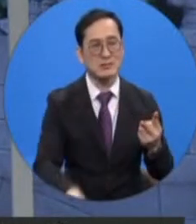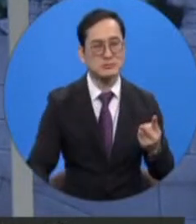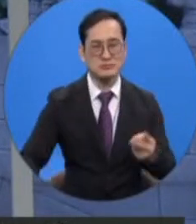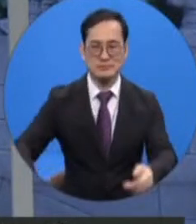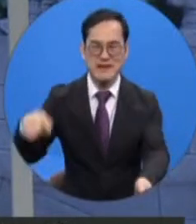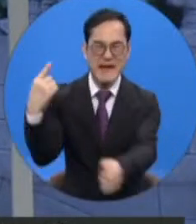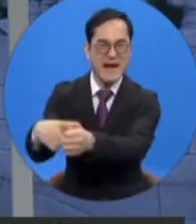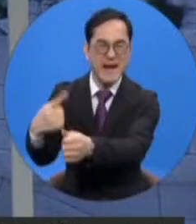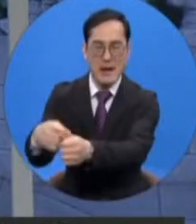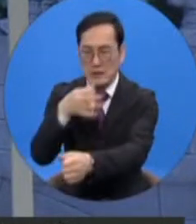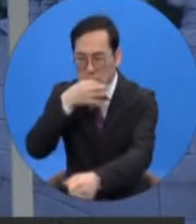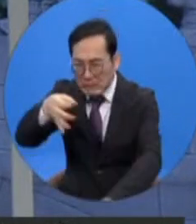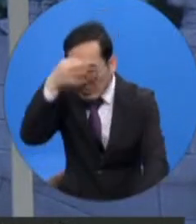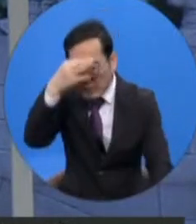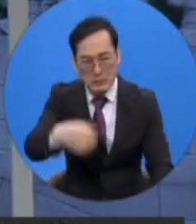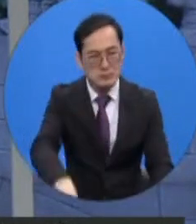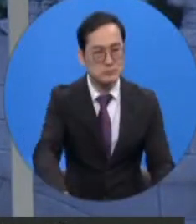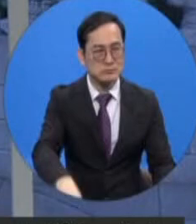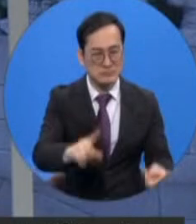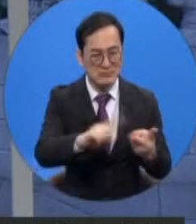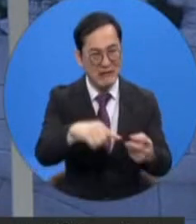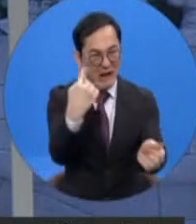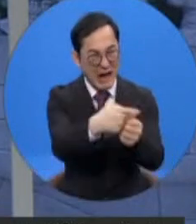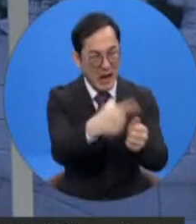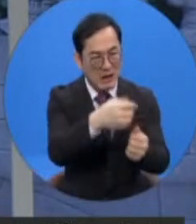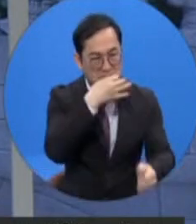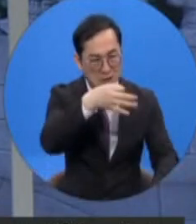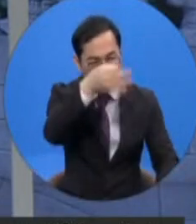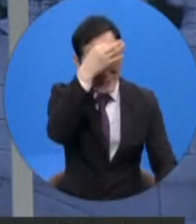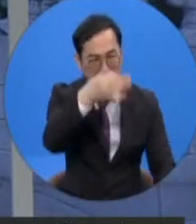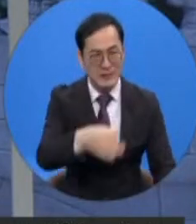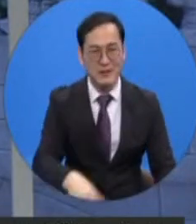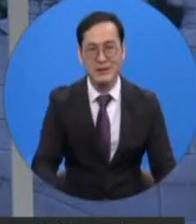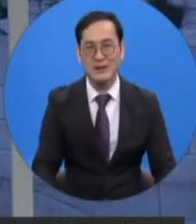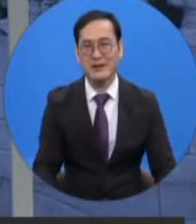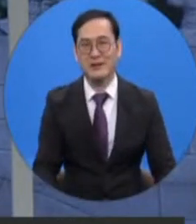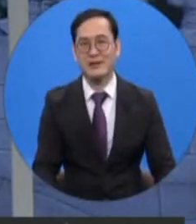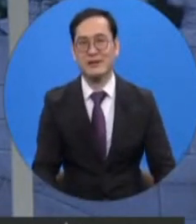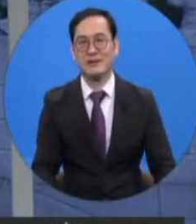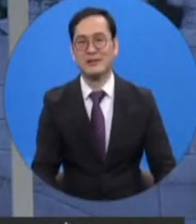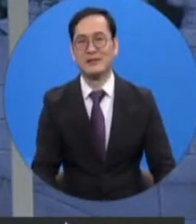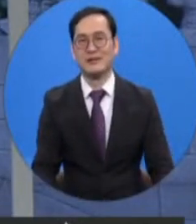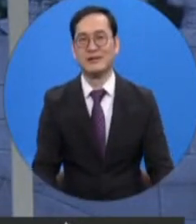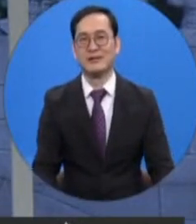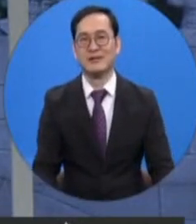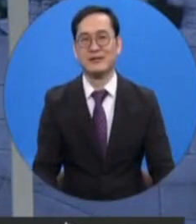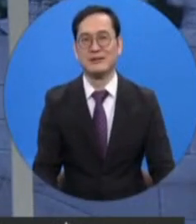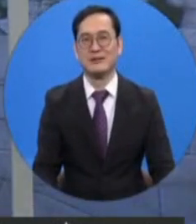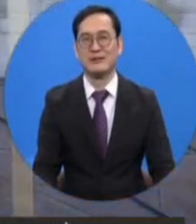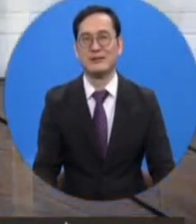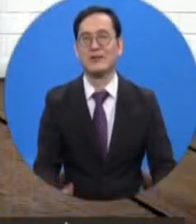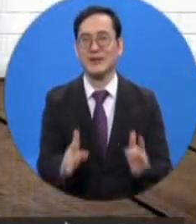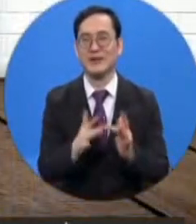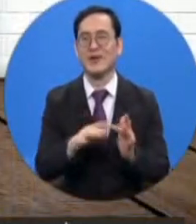조적조 명정명이다. 즉 조국의 적은 조국이고 이재명 후보의 적은 이재명 후보다라고 글을 올렸습니다. 어떤